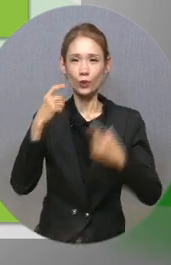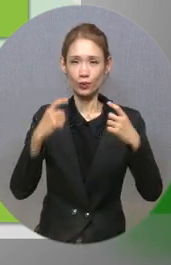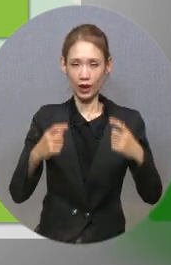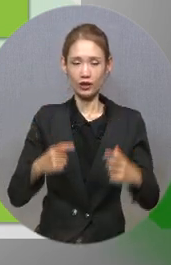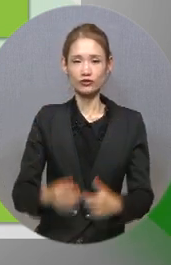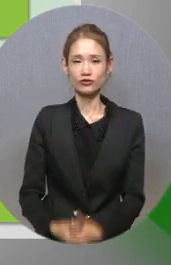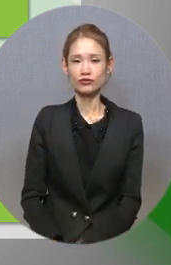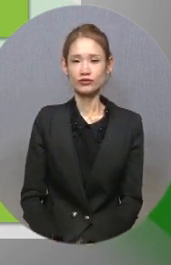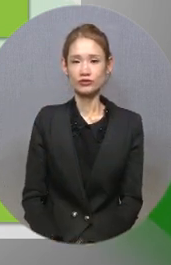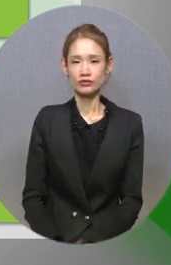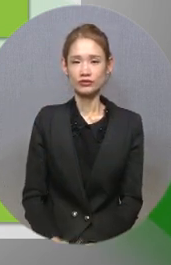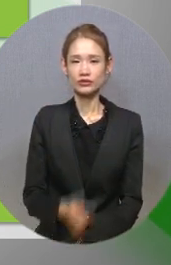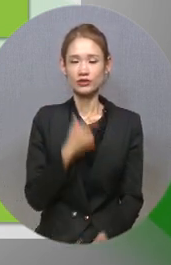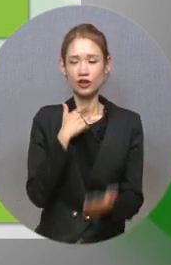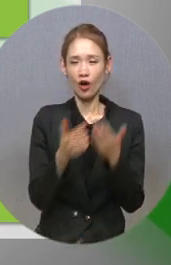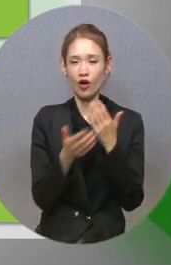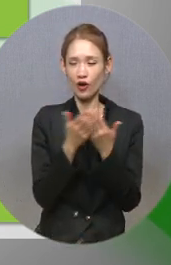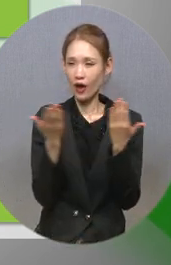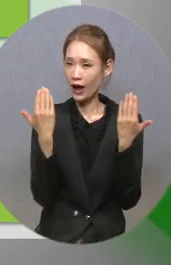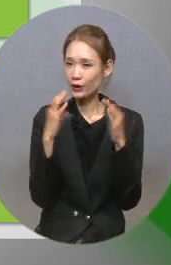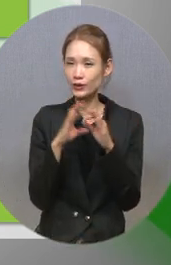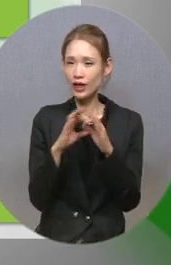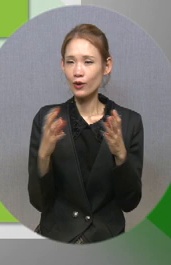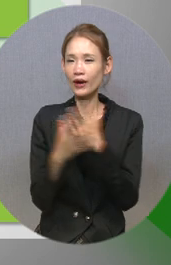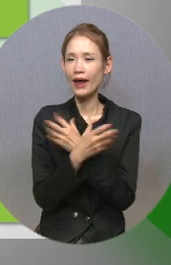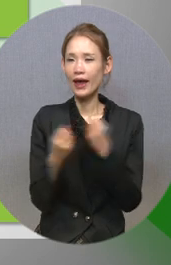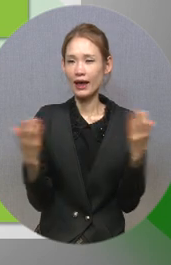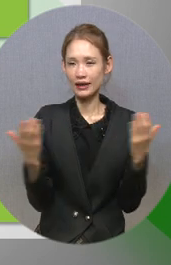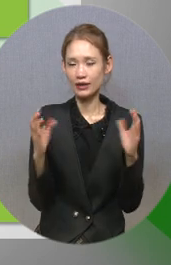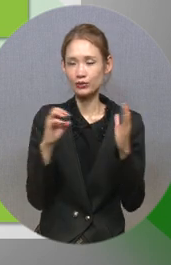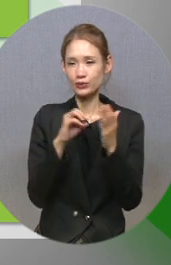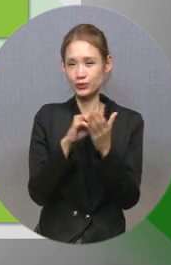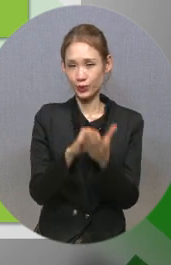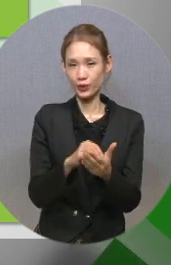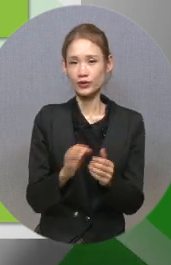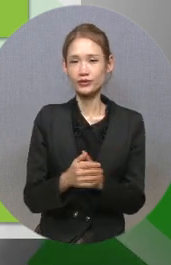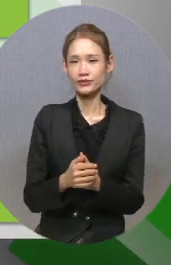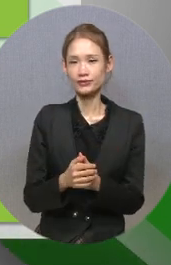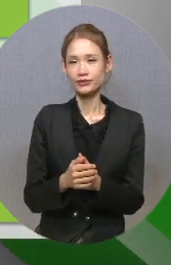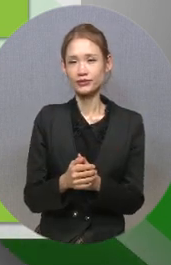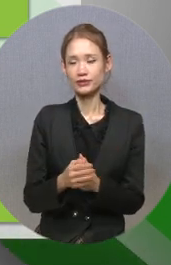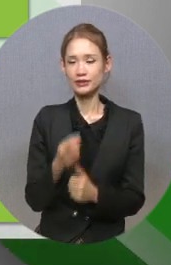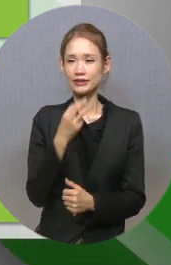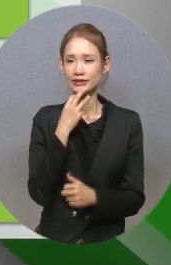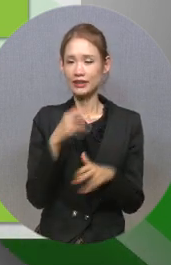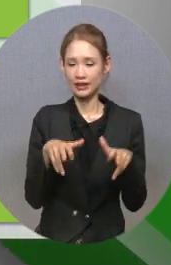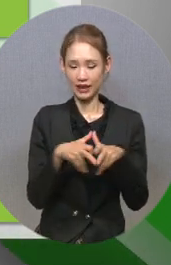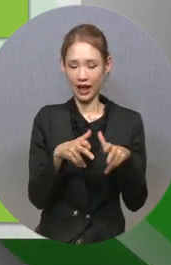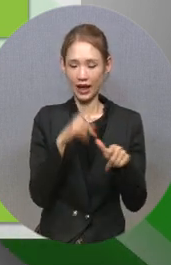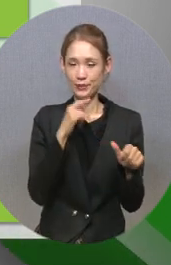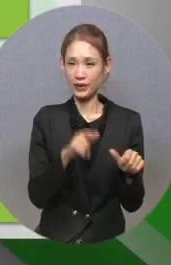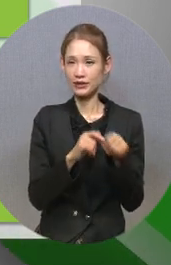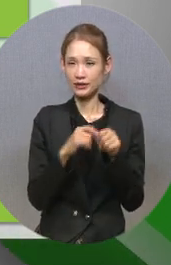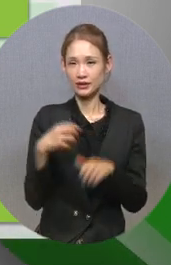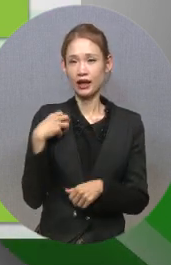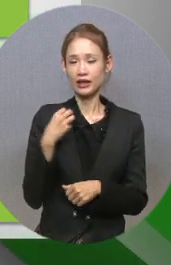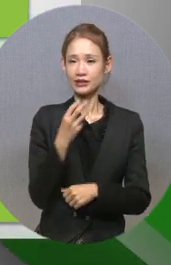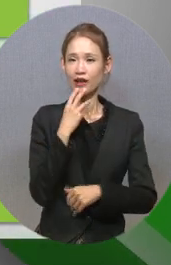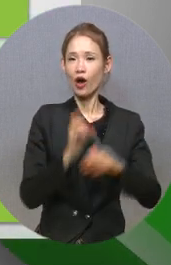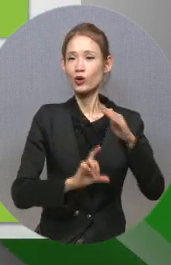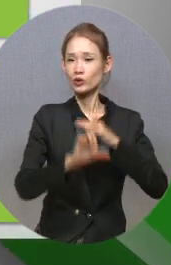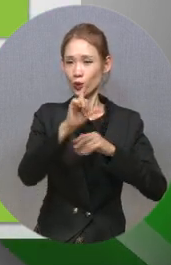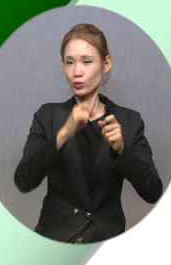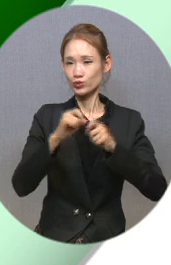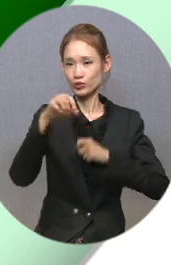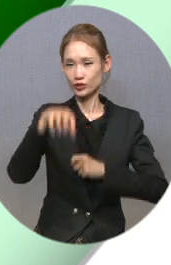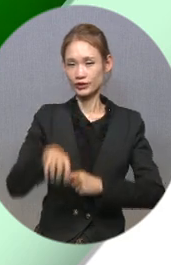송파구입니다. 경력과 학력은 무관하며 계약직을 채용합니다. 장애인만 채용하며 담당기사는 서울